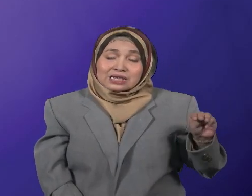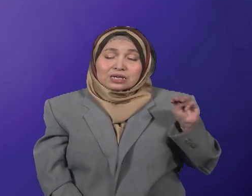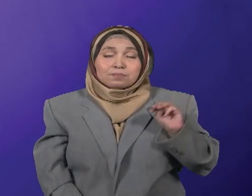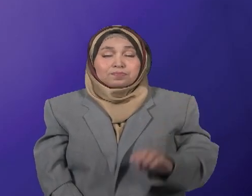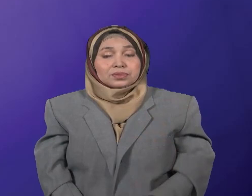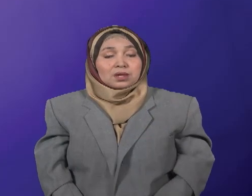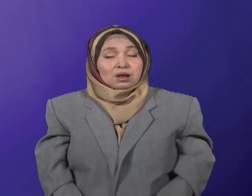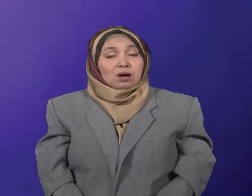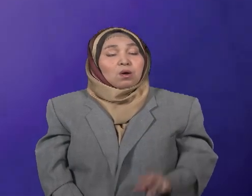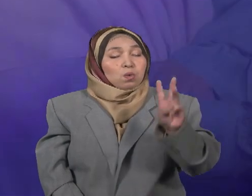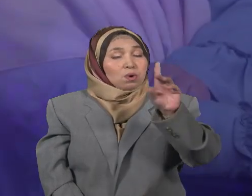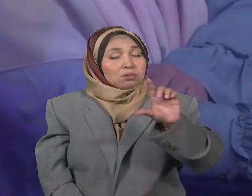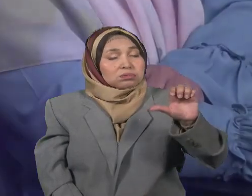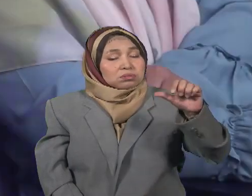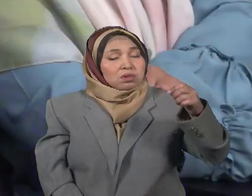أَثِيمٍ. Silakan.